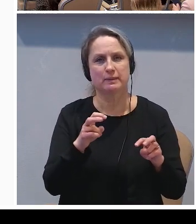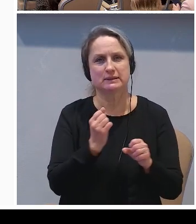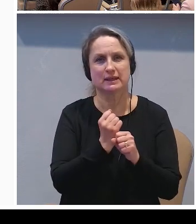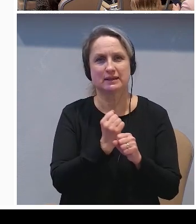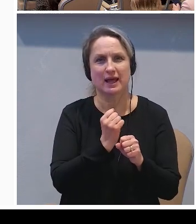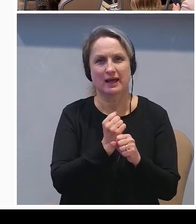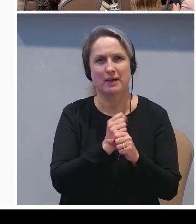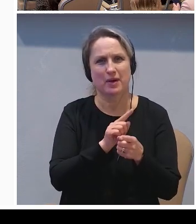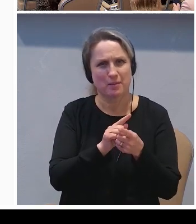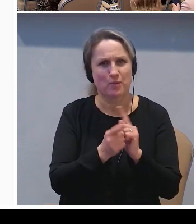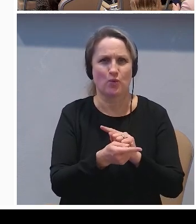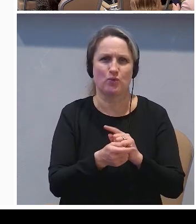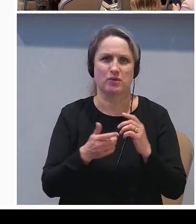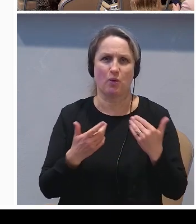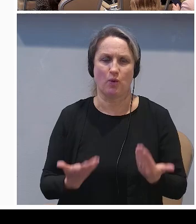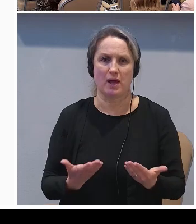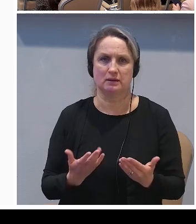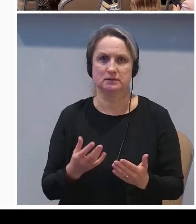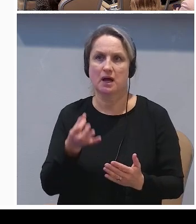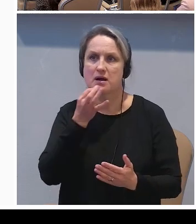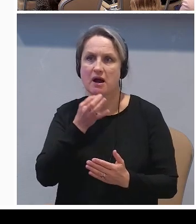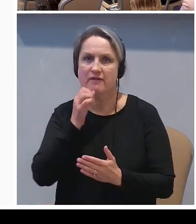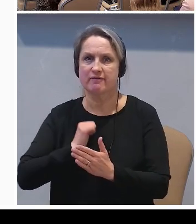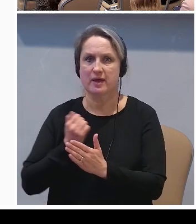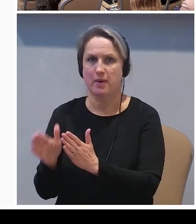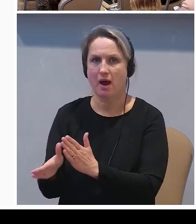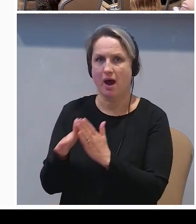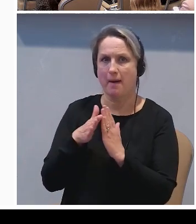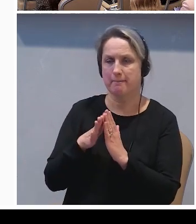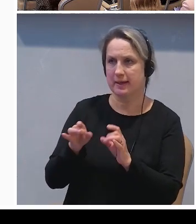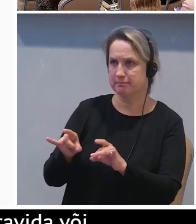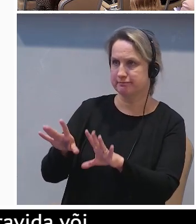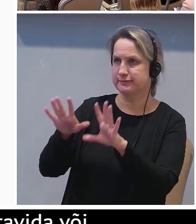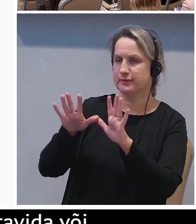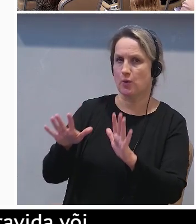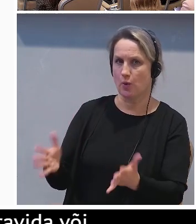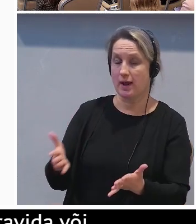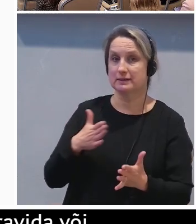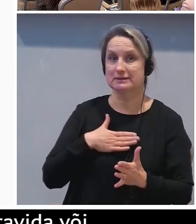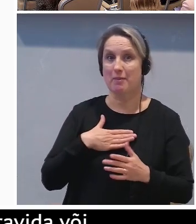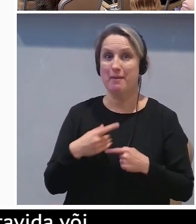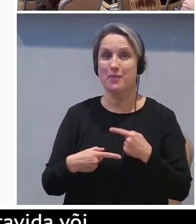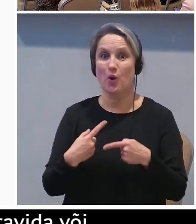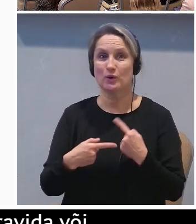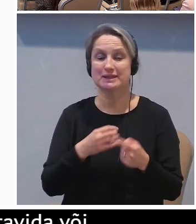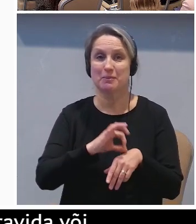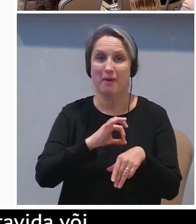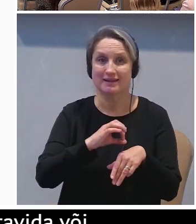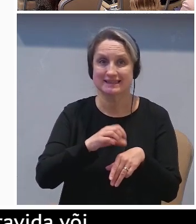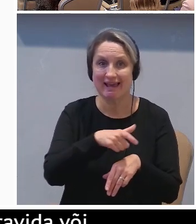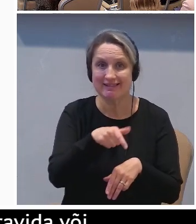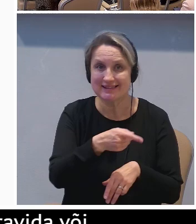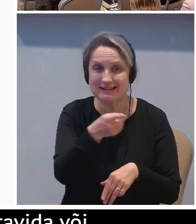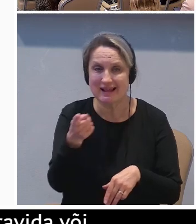vaja ravimifirmade abi. Me tahaksime teha selle protsessi patsientide, arstide